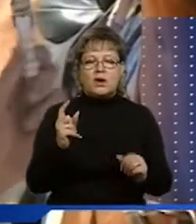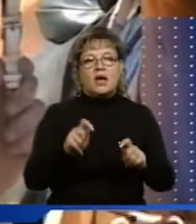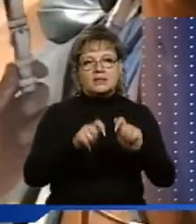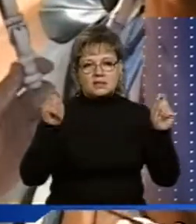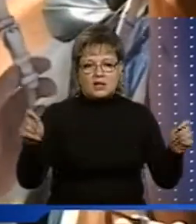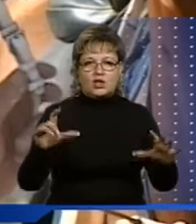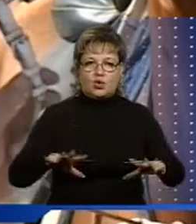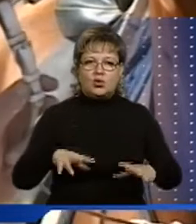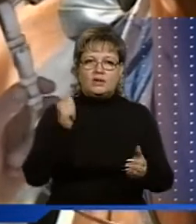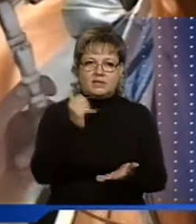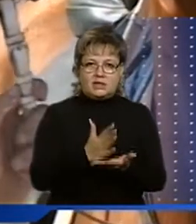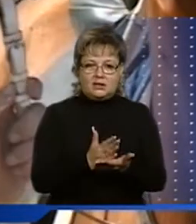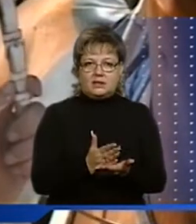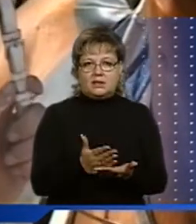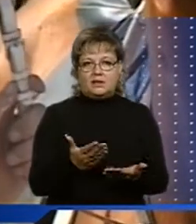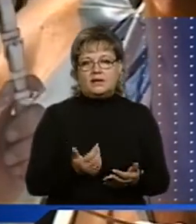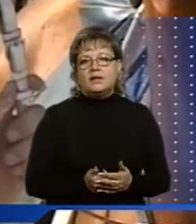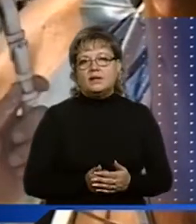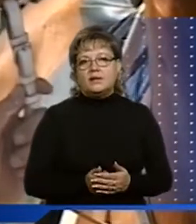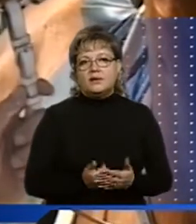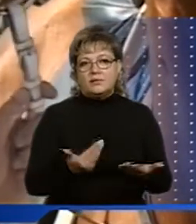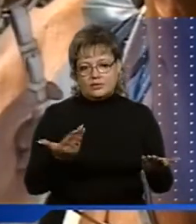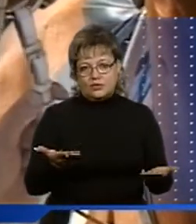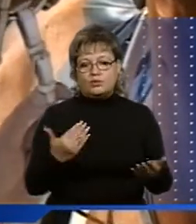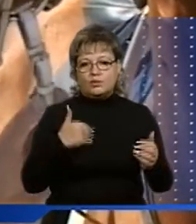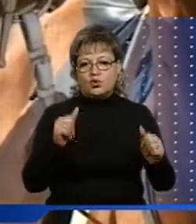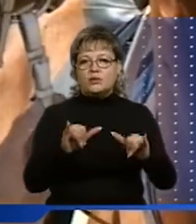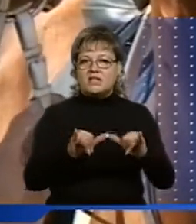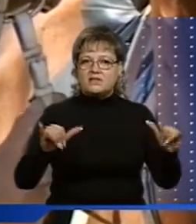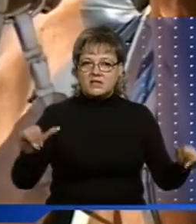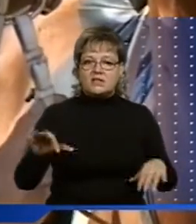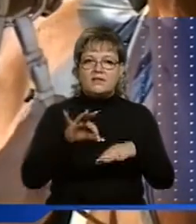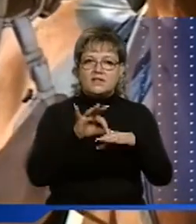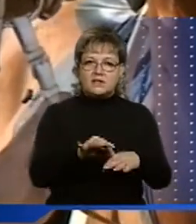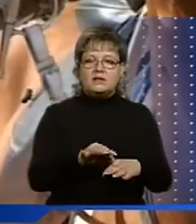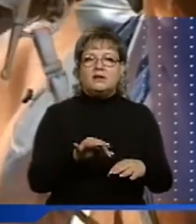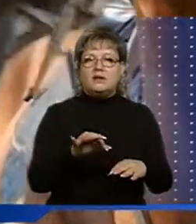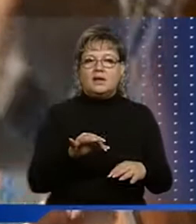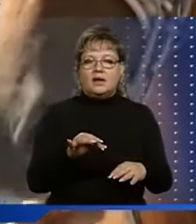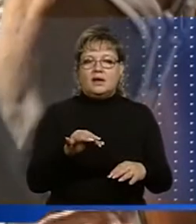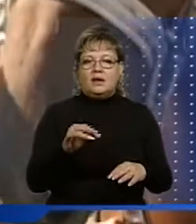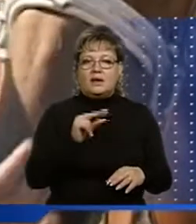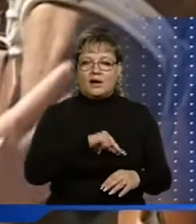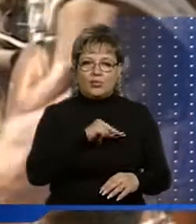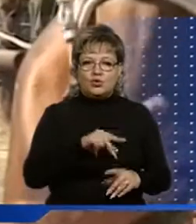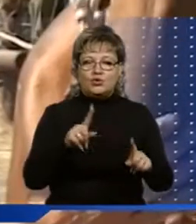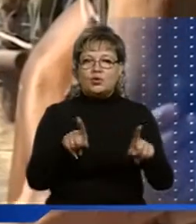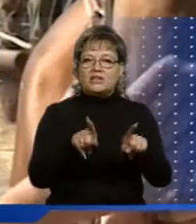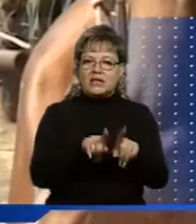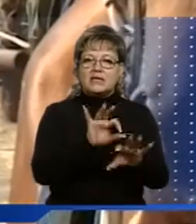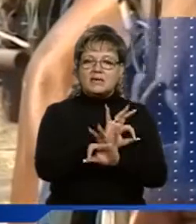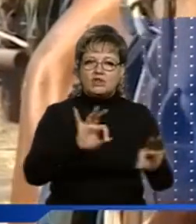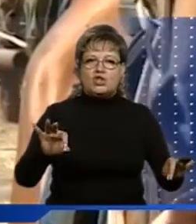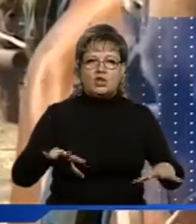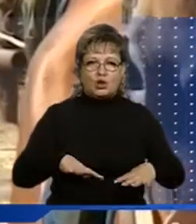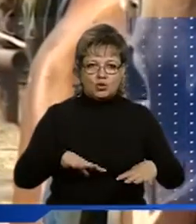создании конного центра. Вот, для того, чтобы мы сами могли разводить, вести племенную работу, и чтобы вот такие вот замечательные